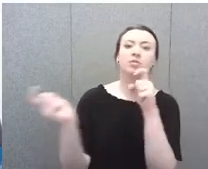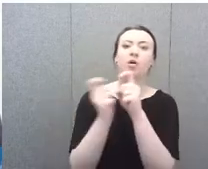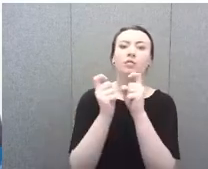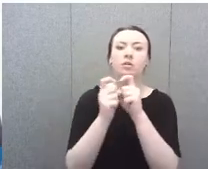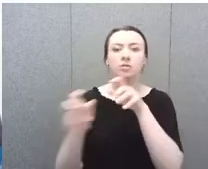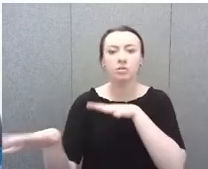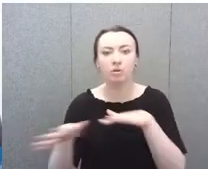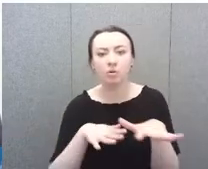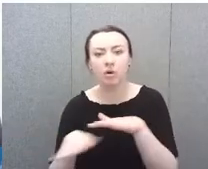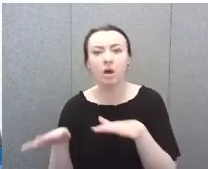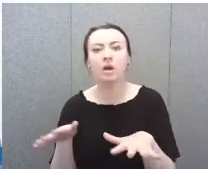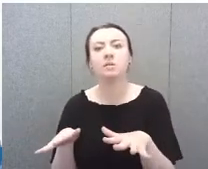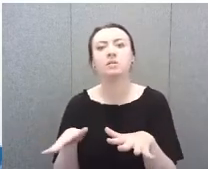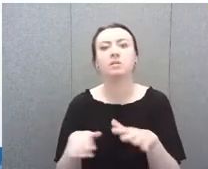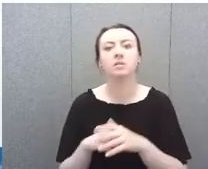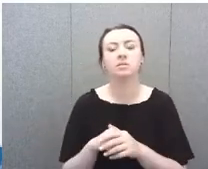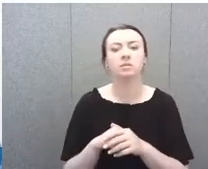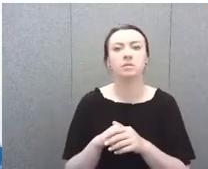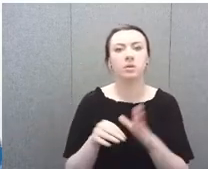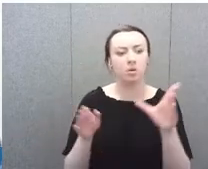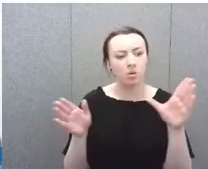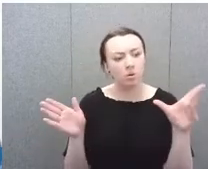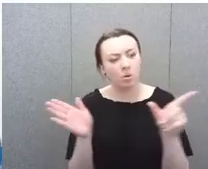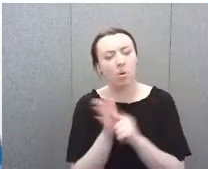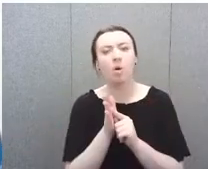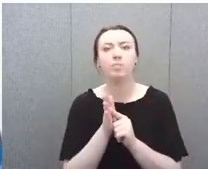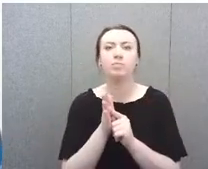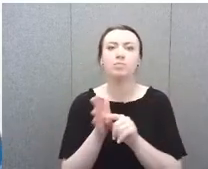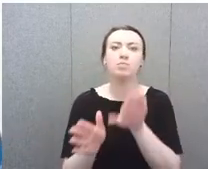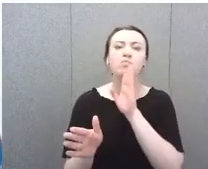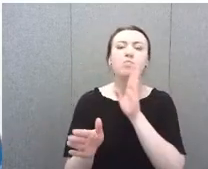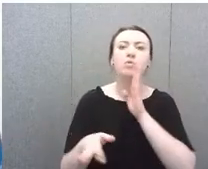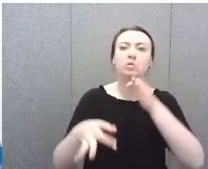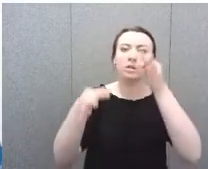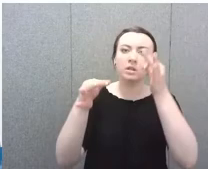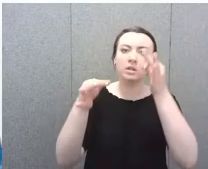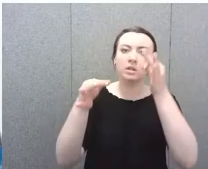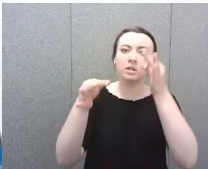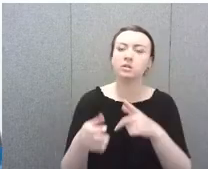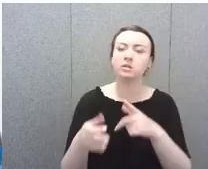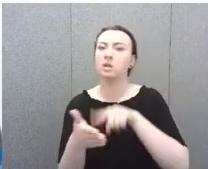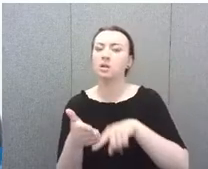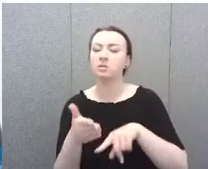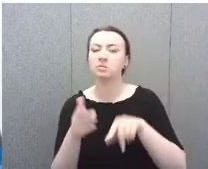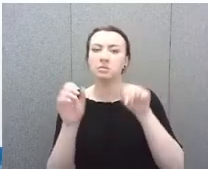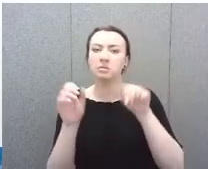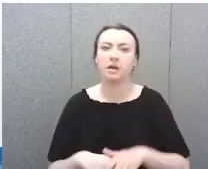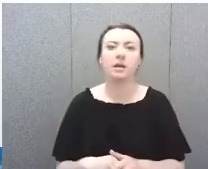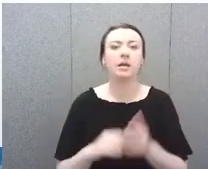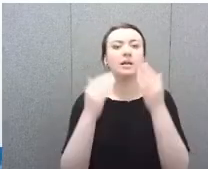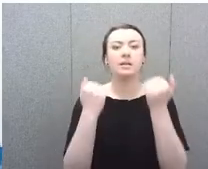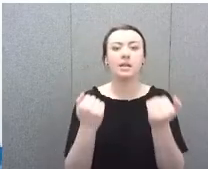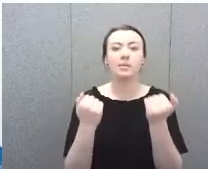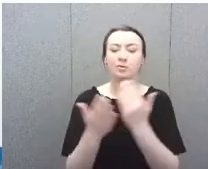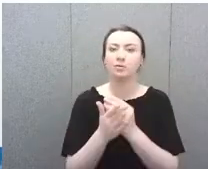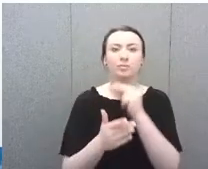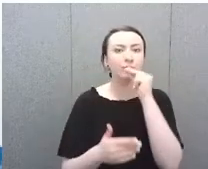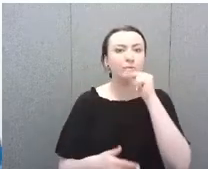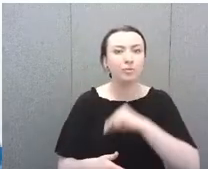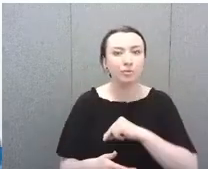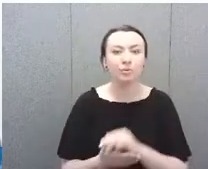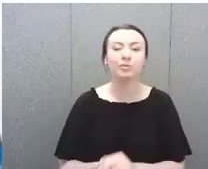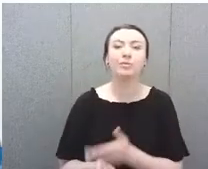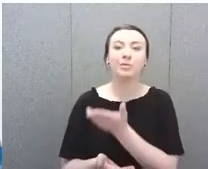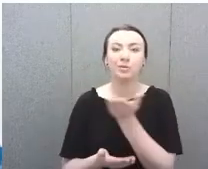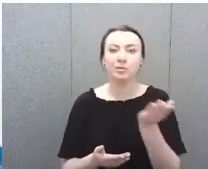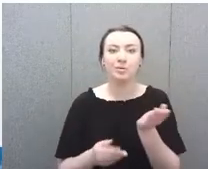все конфликтные ситуации с самого начала должны нести в себе вопрос прав женщин и гендерного равенства.